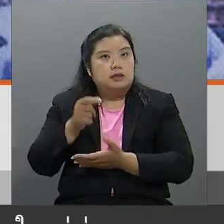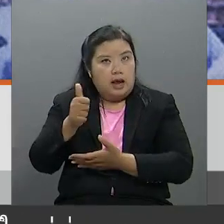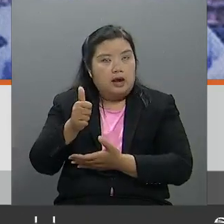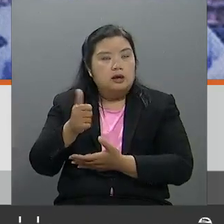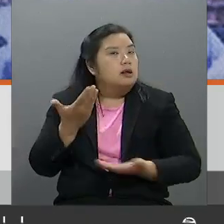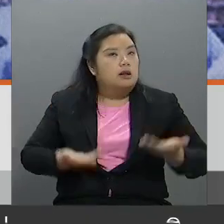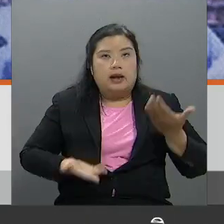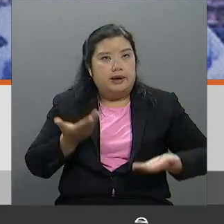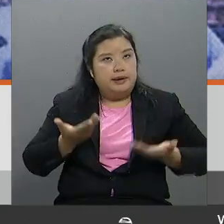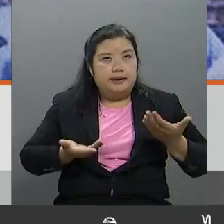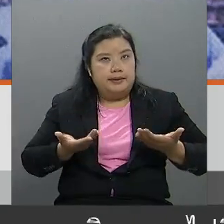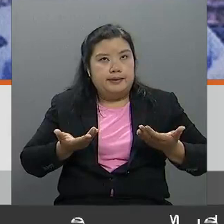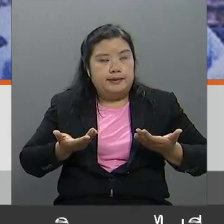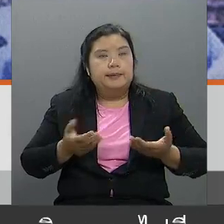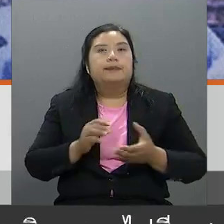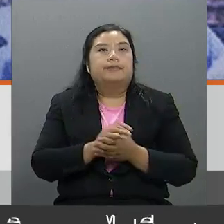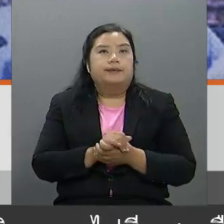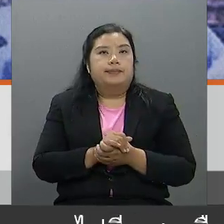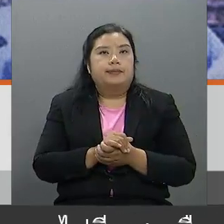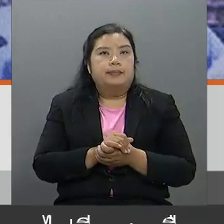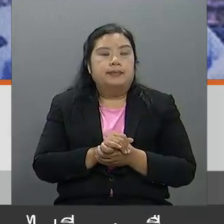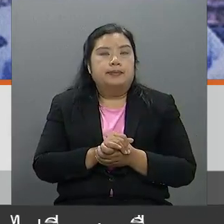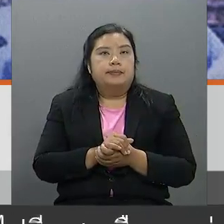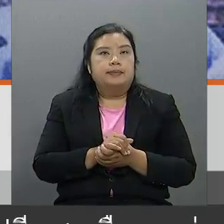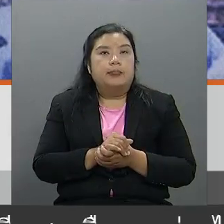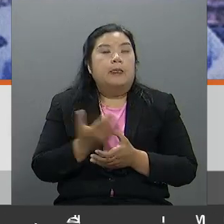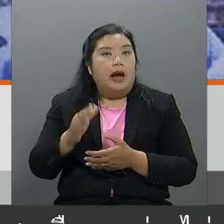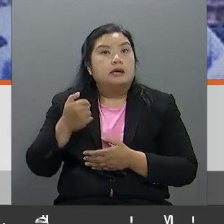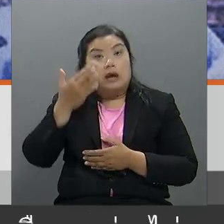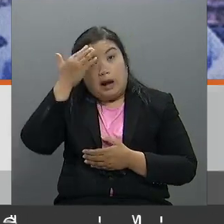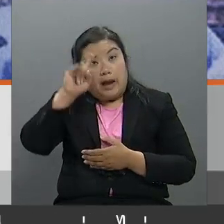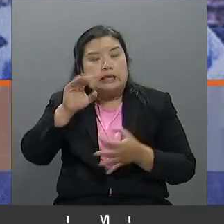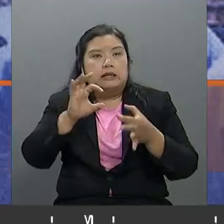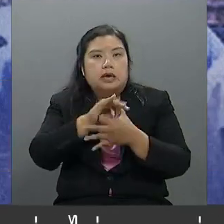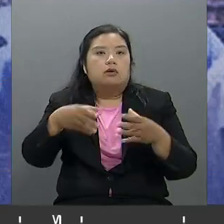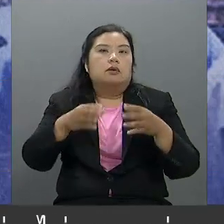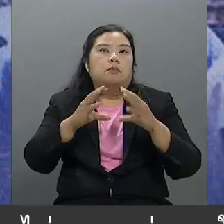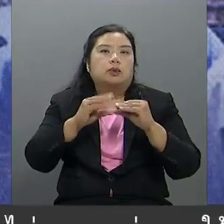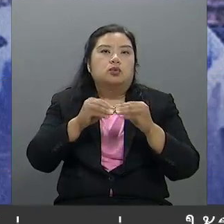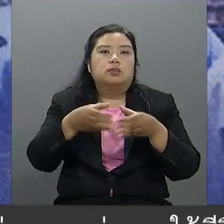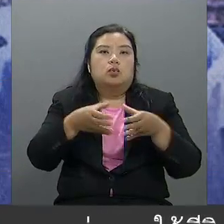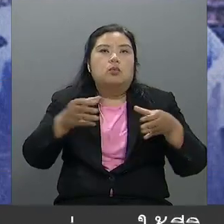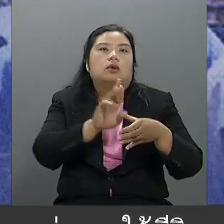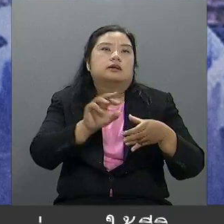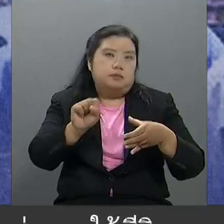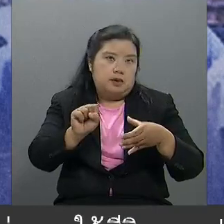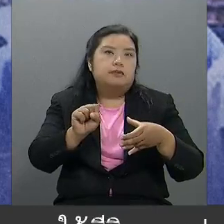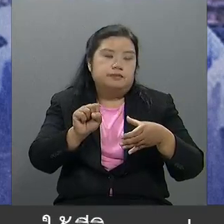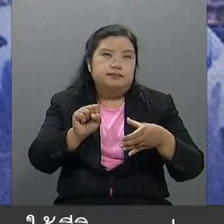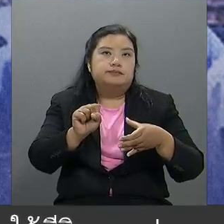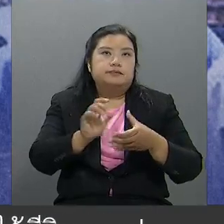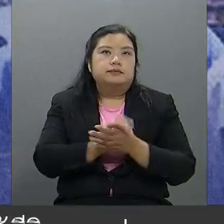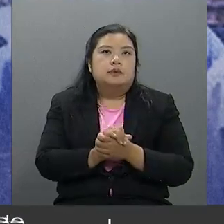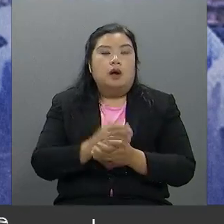ได้ครับอันนี้ก็เป็นเรื่องความสมัครใจแต่ละฝ่ายครับครับประธานไม่มีสิทธิ์ที่จะไปสั่